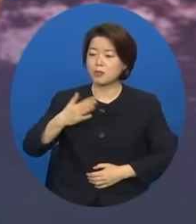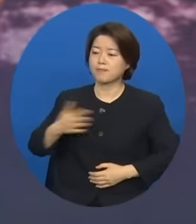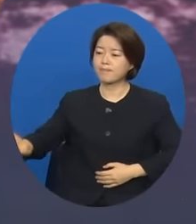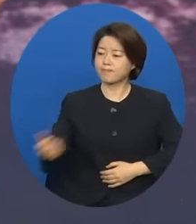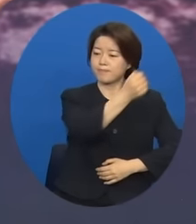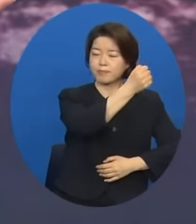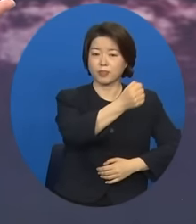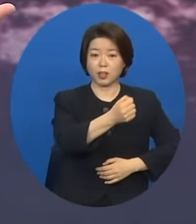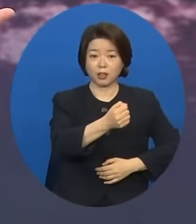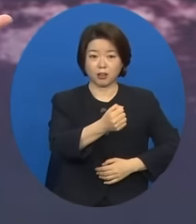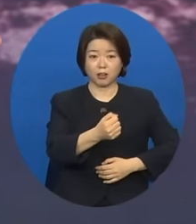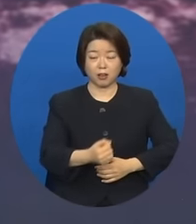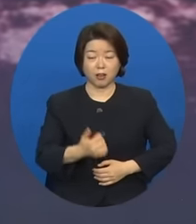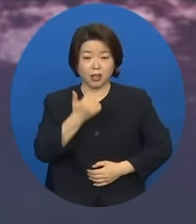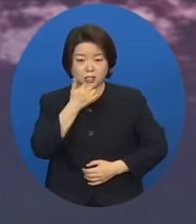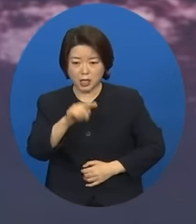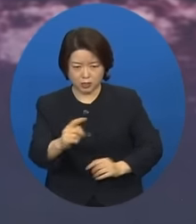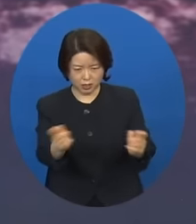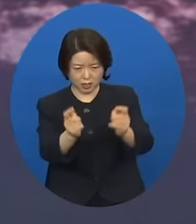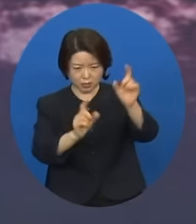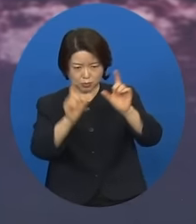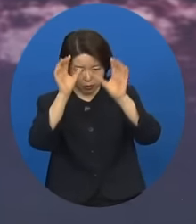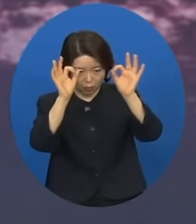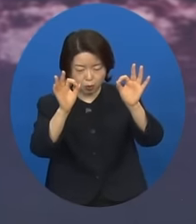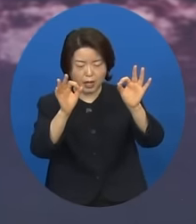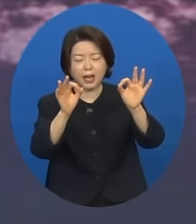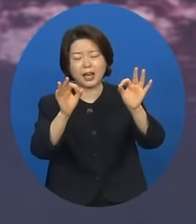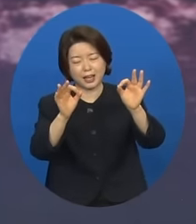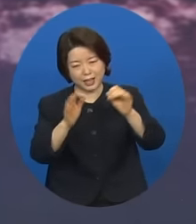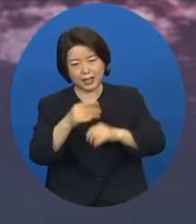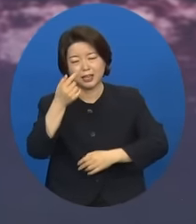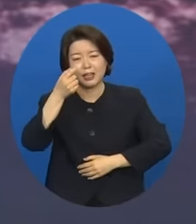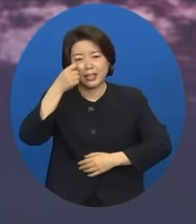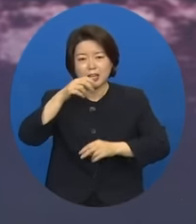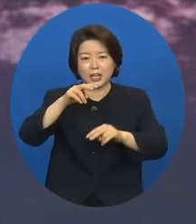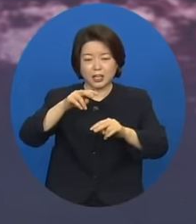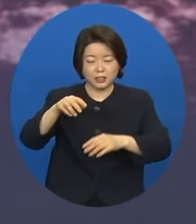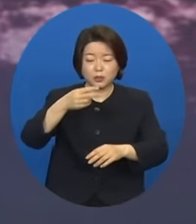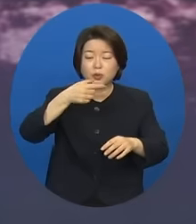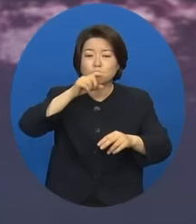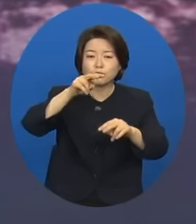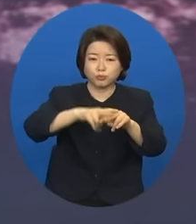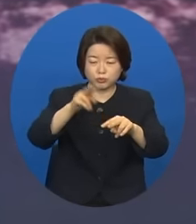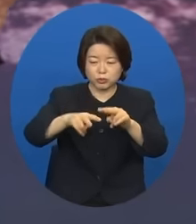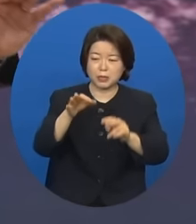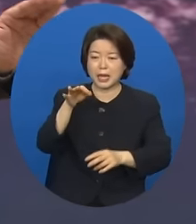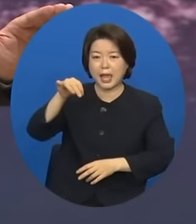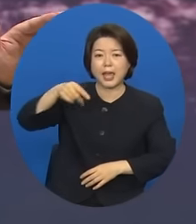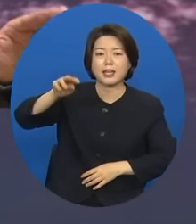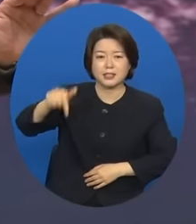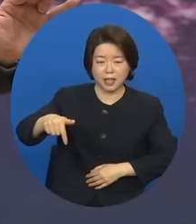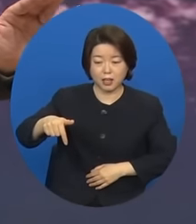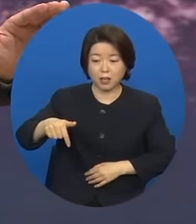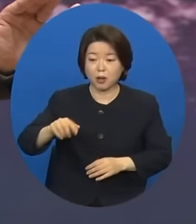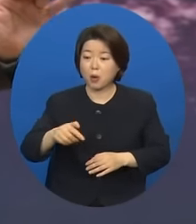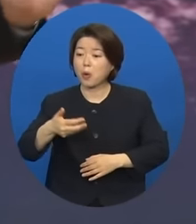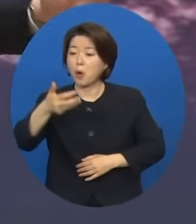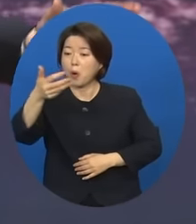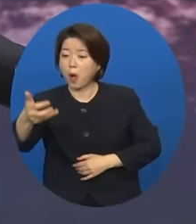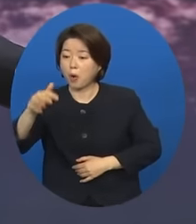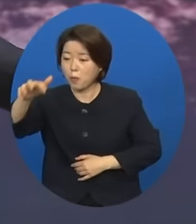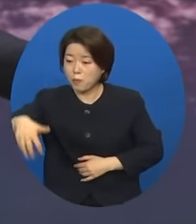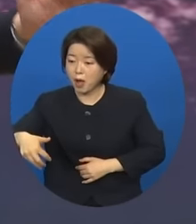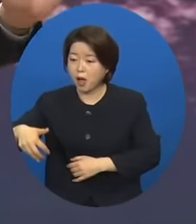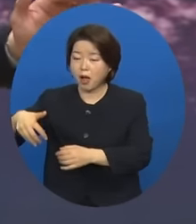이삭이 그 다툼으로 말미암아 그 의물 이름을 에이라 하였으며 며 또다른 우물을 더니 그들이